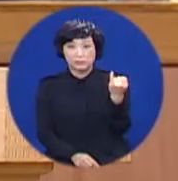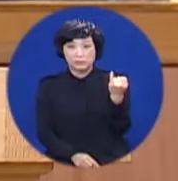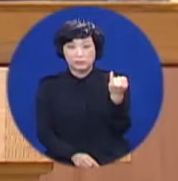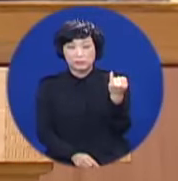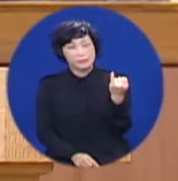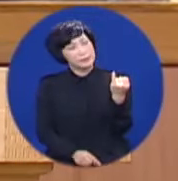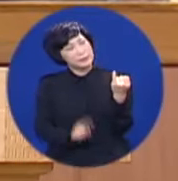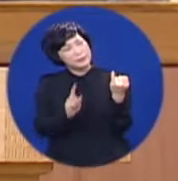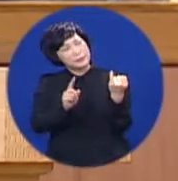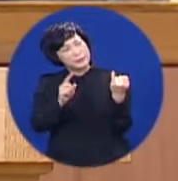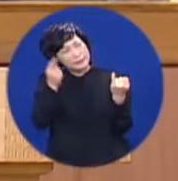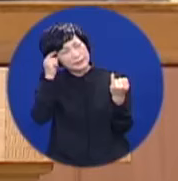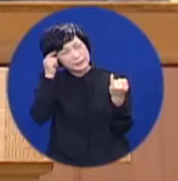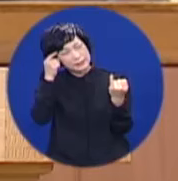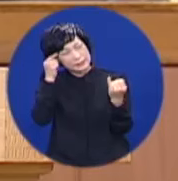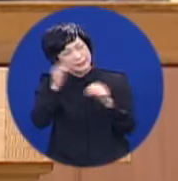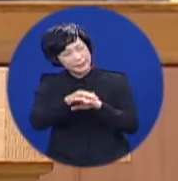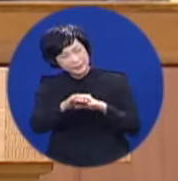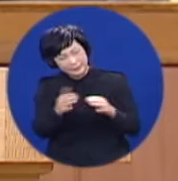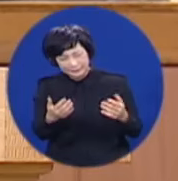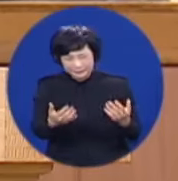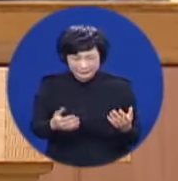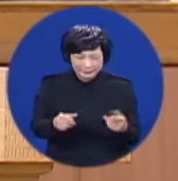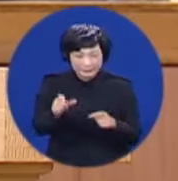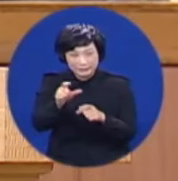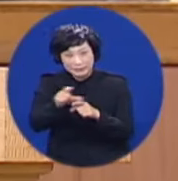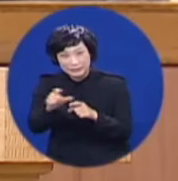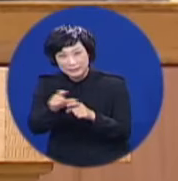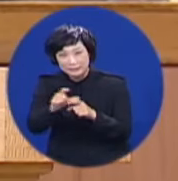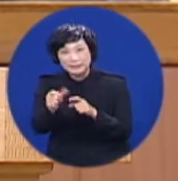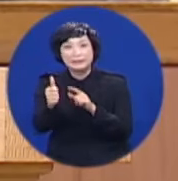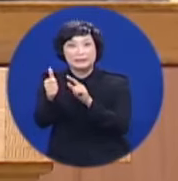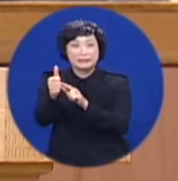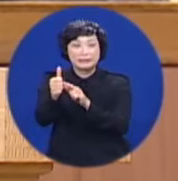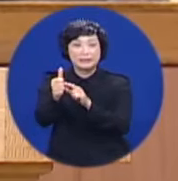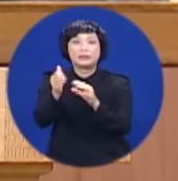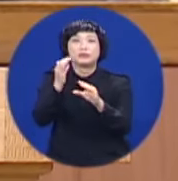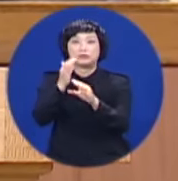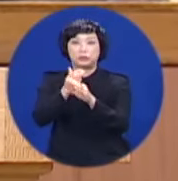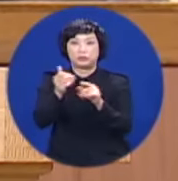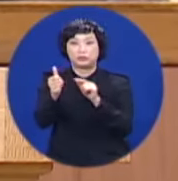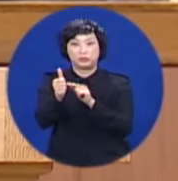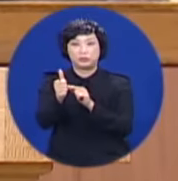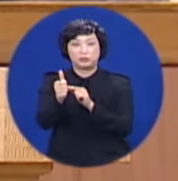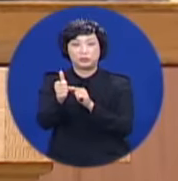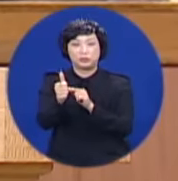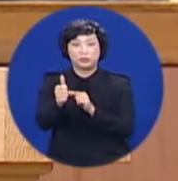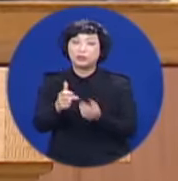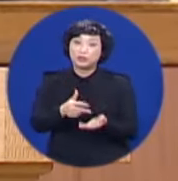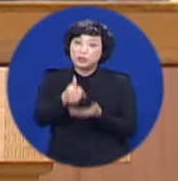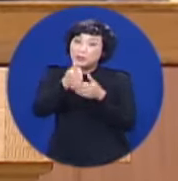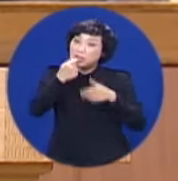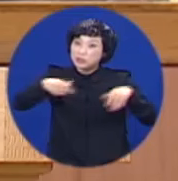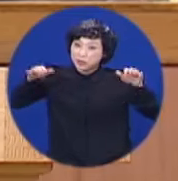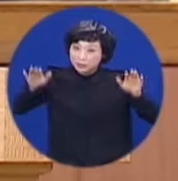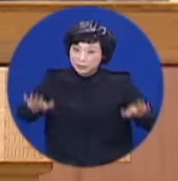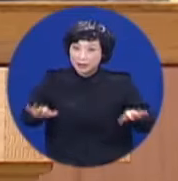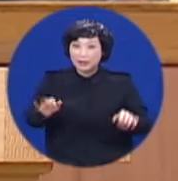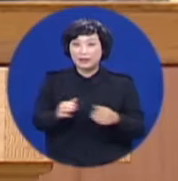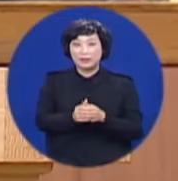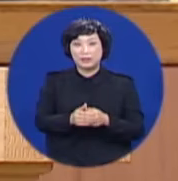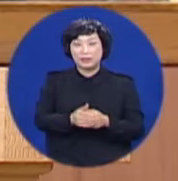응? 어떡하나 하고 고민하고 있을 때 주의 사자가